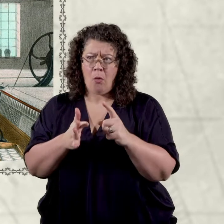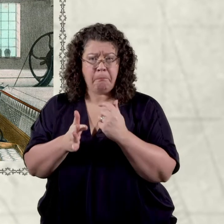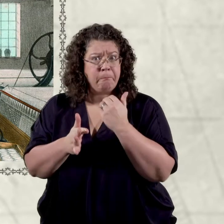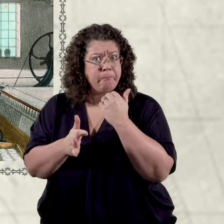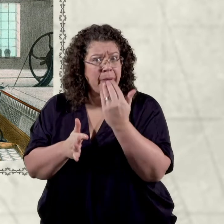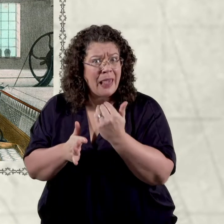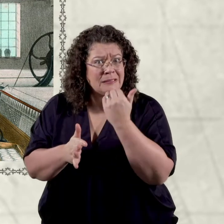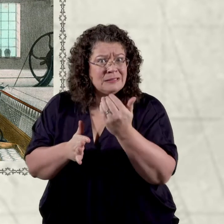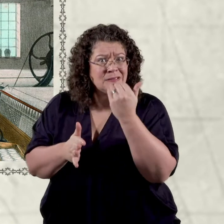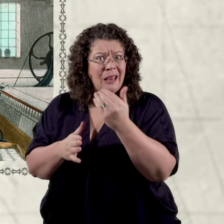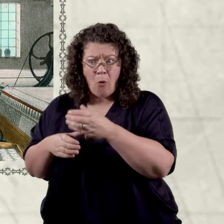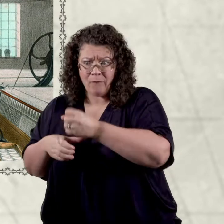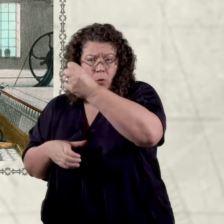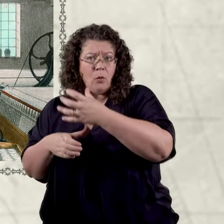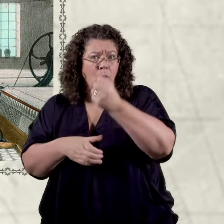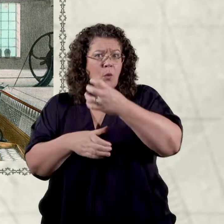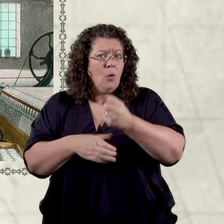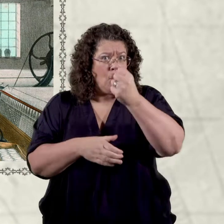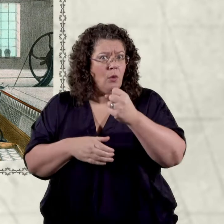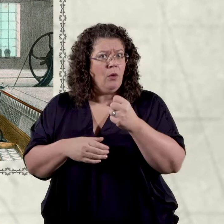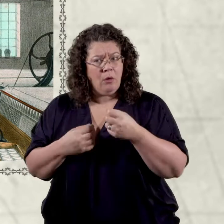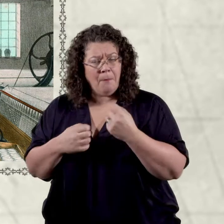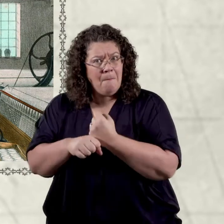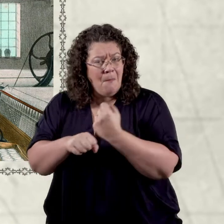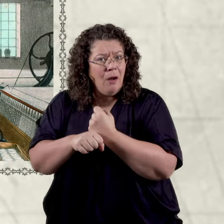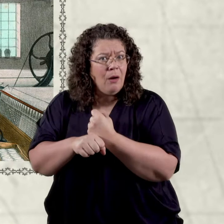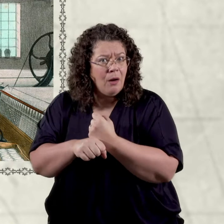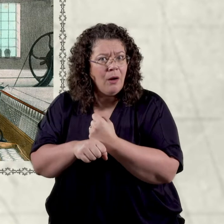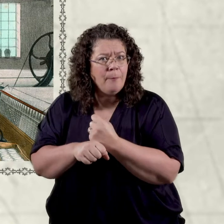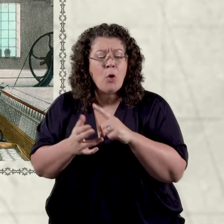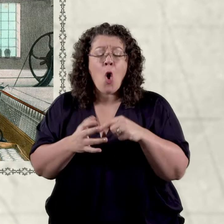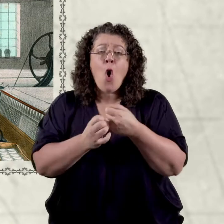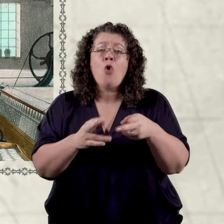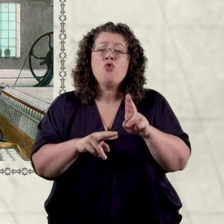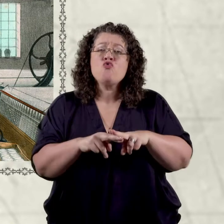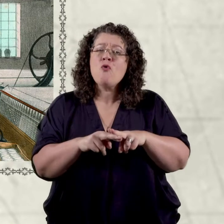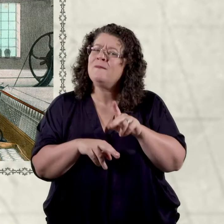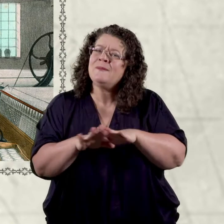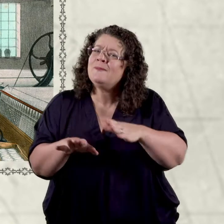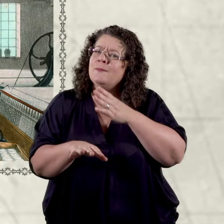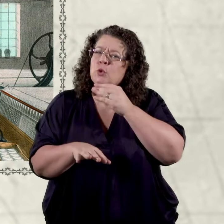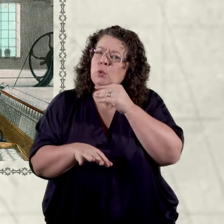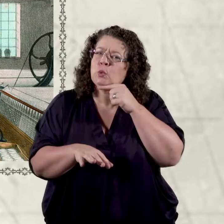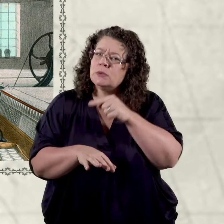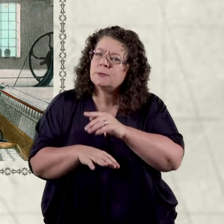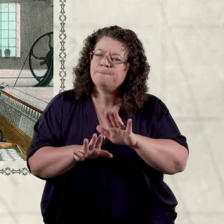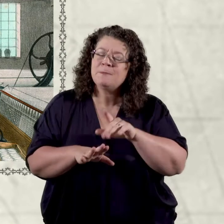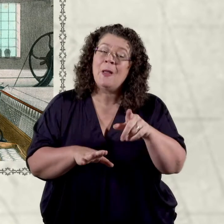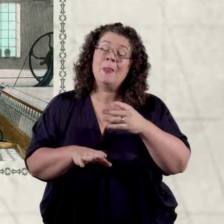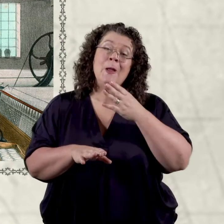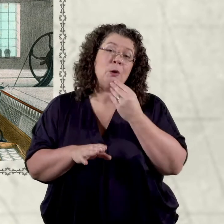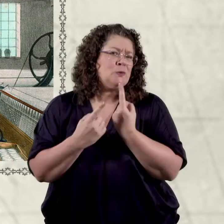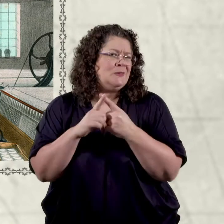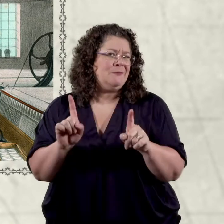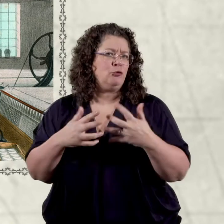milnyddu. A byddai'r milnyddu yn cynhyrchu sawl un o'r rhain ar yr un pryd. Doedd teulu'r ogof ddim